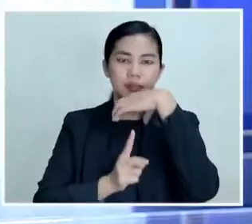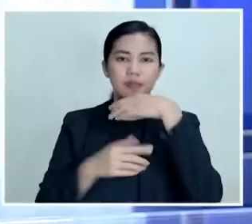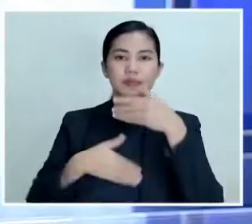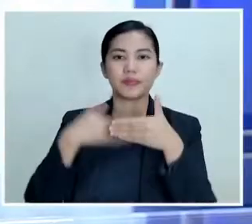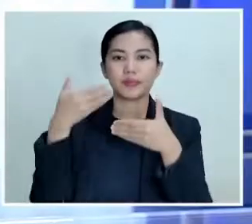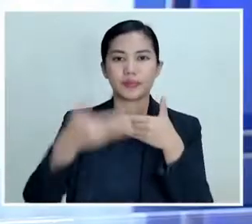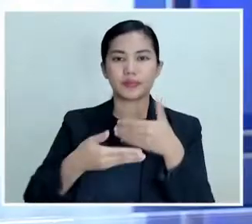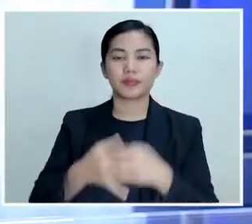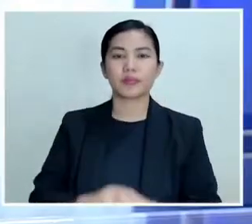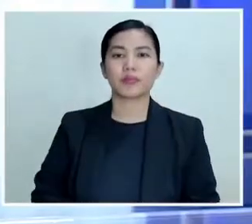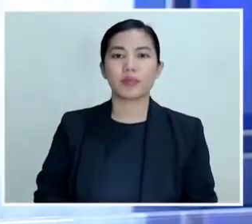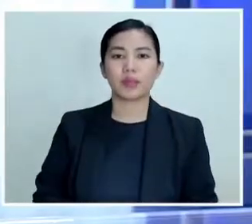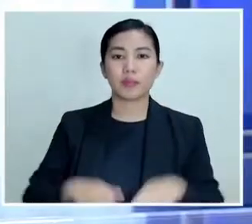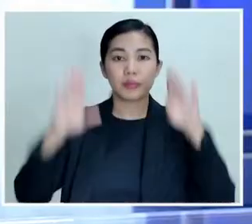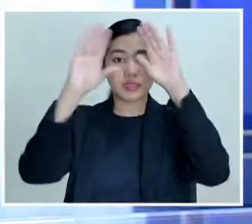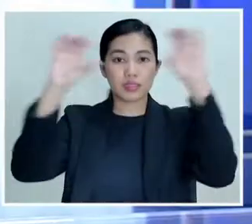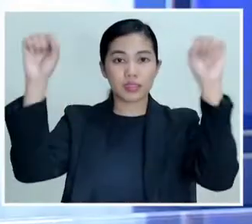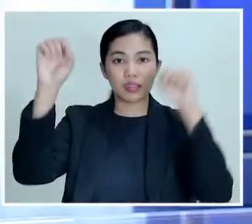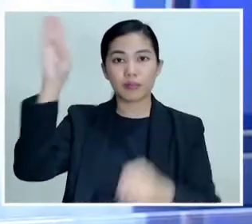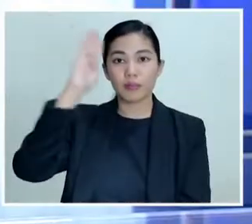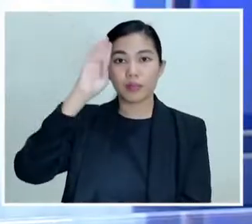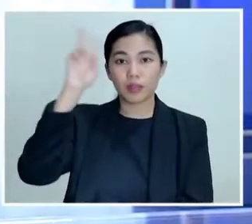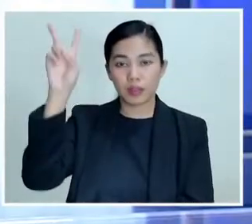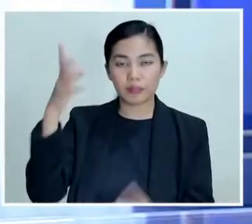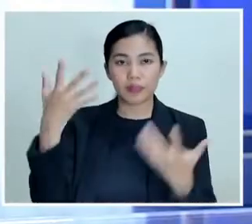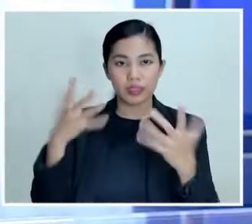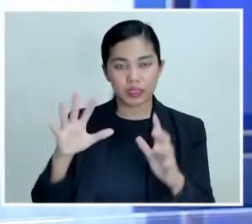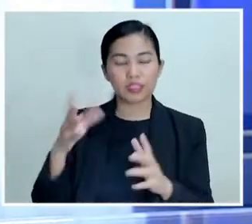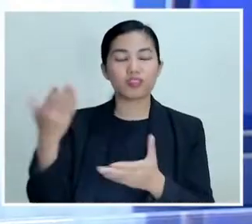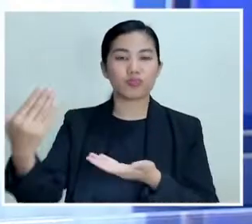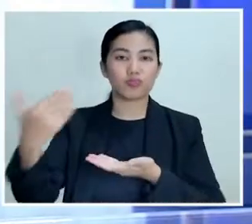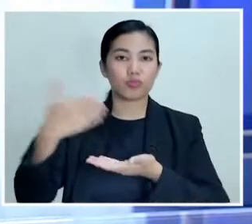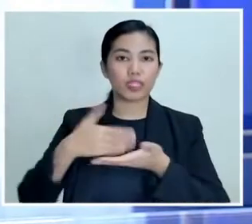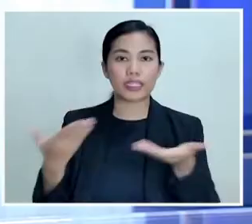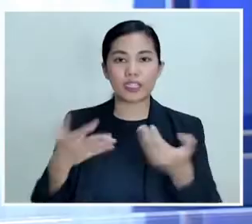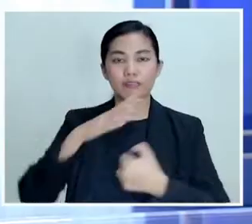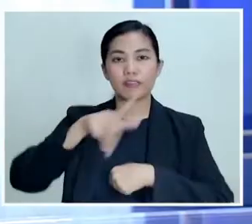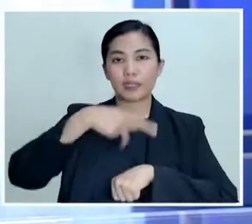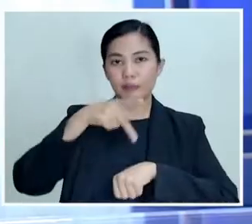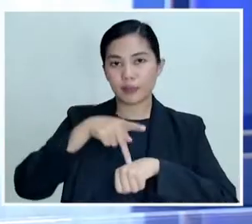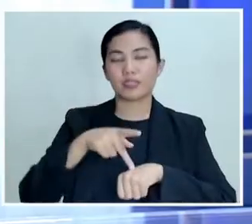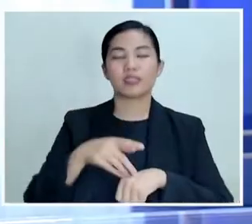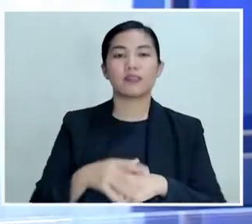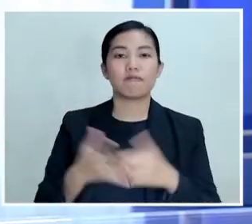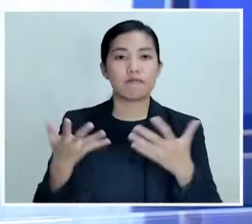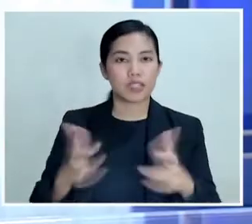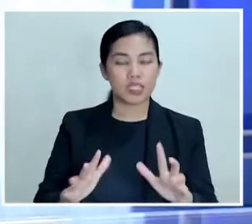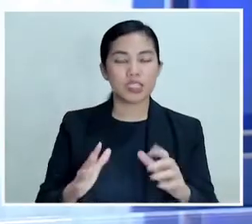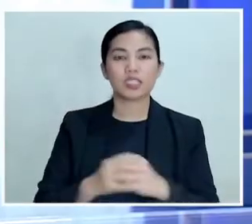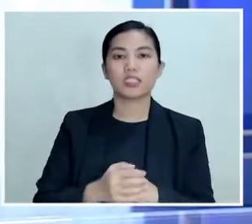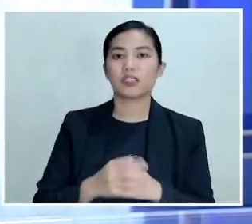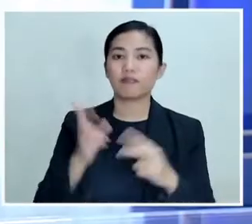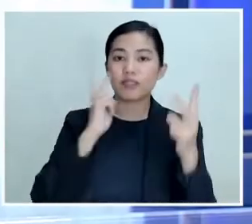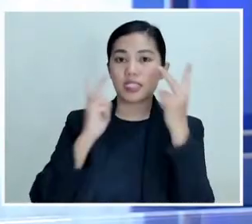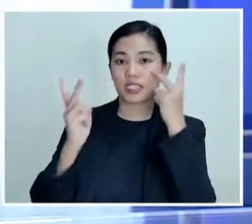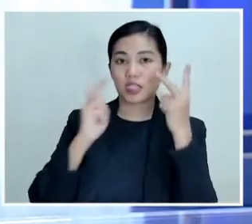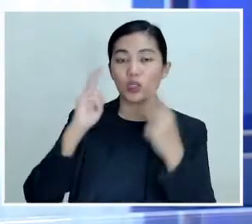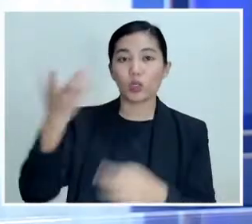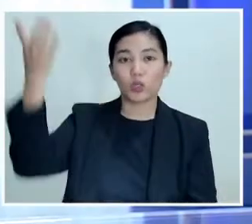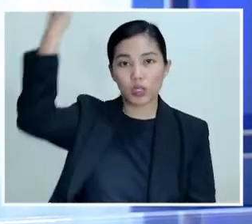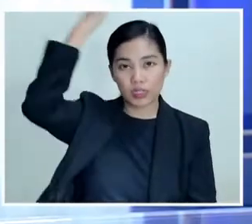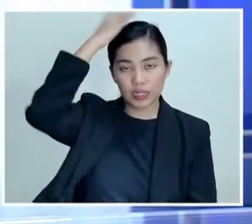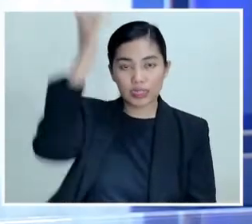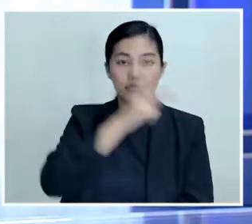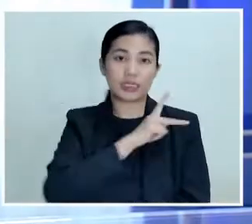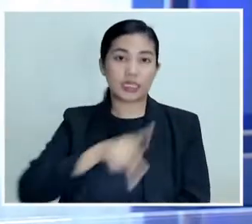Nakauwi na si Pangulong Ferdinand Marcos Jr. sa Pilipinas matapos dumalo sa koronasyon ni King Charles III sa